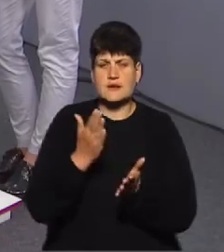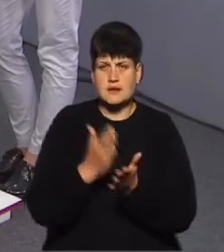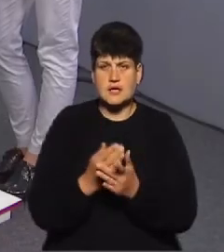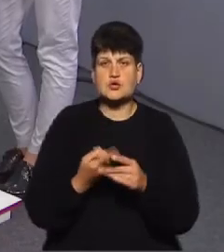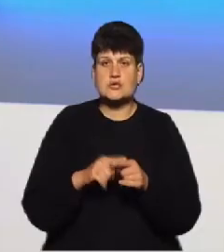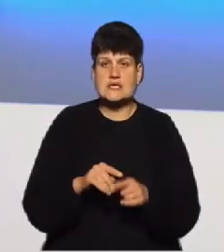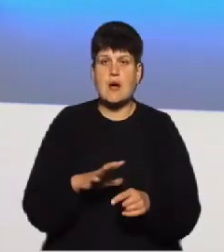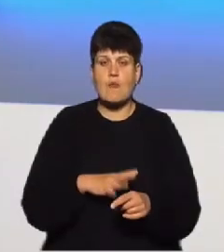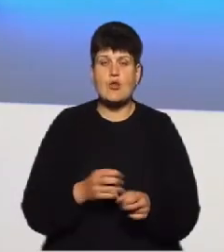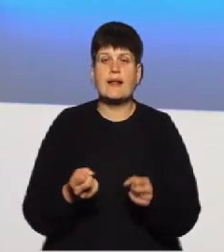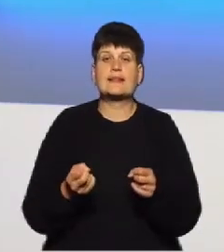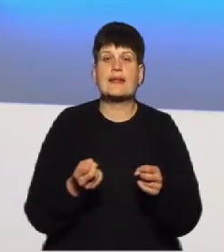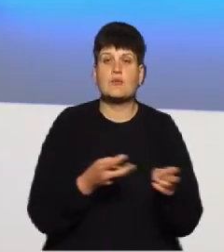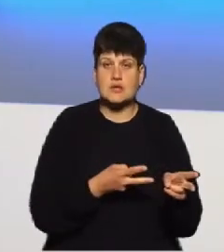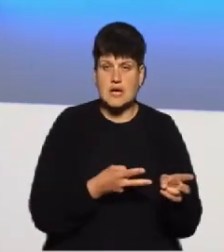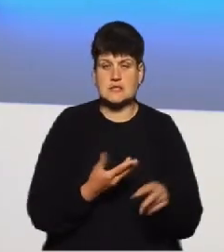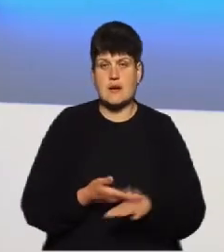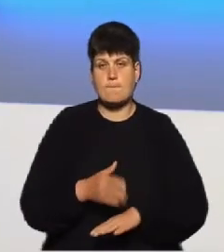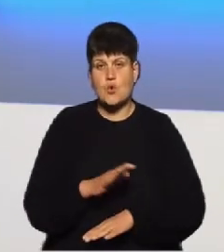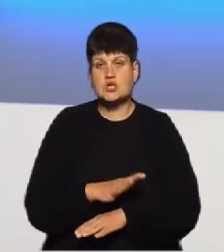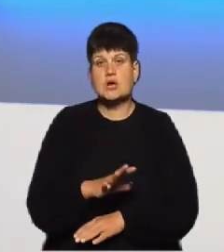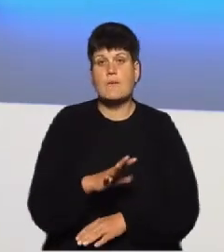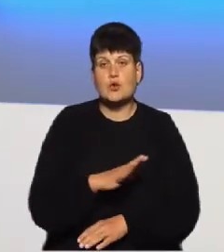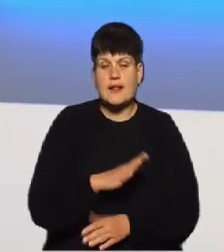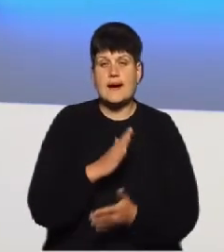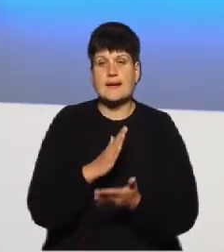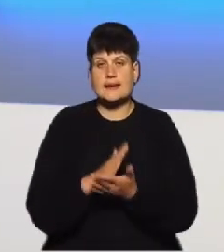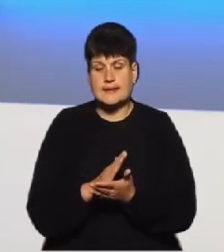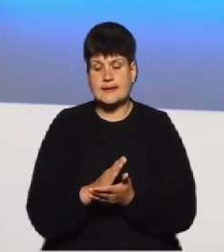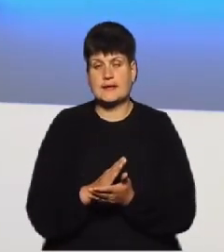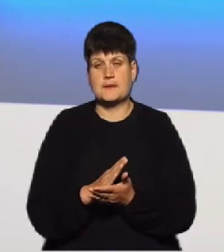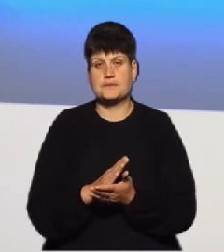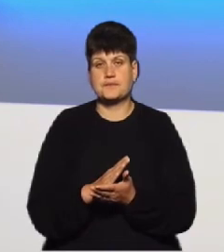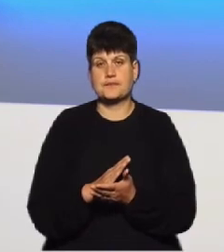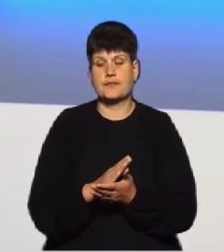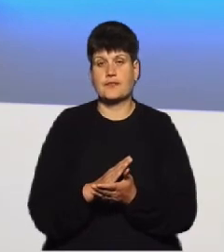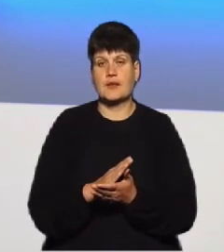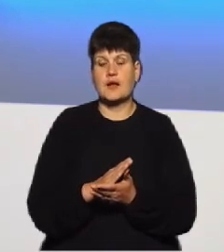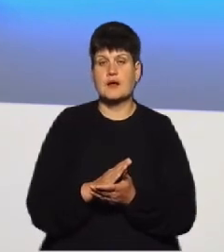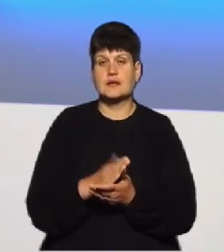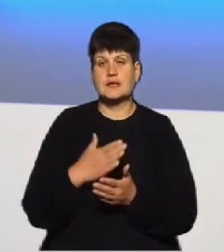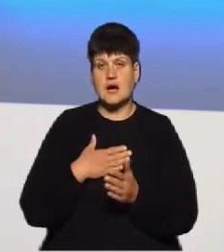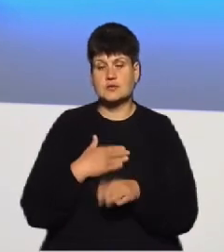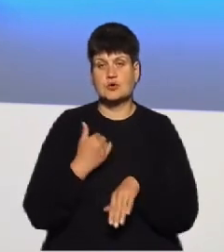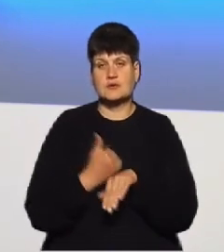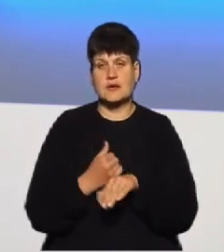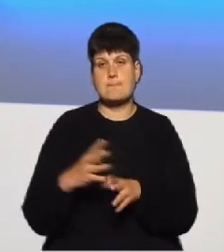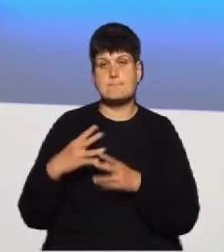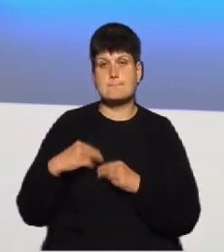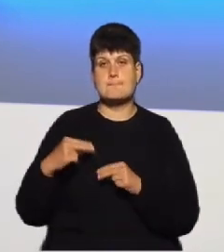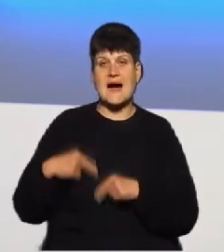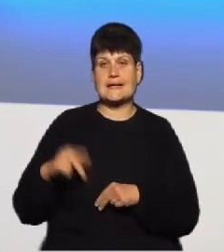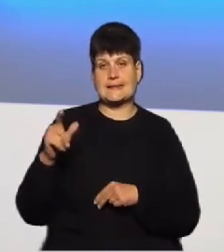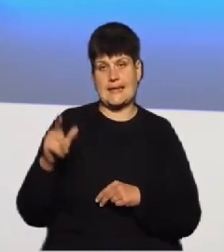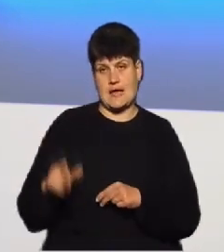Польща була і є, я сподіваюся, таки нашим таким стратегічним партнером. Тому тут якимось чином ми не